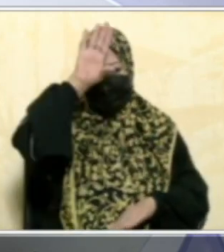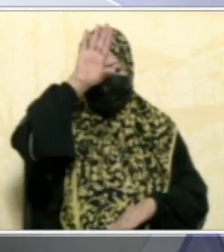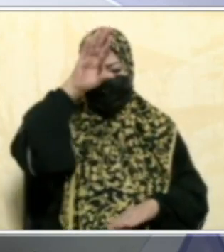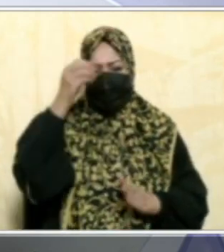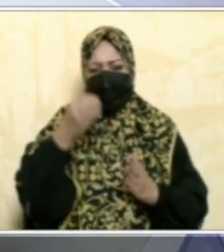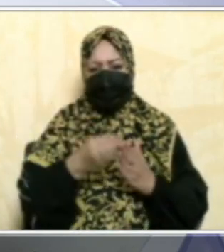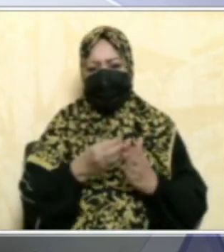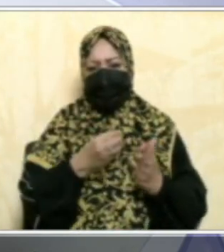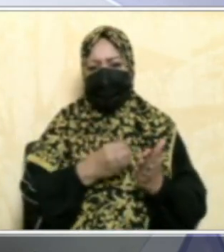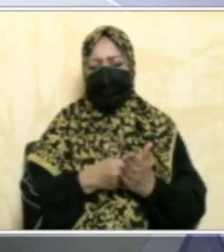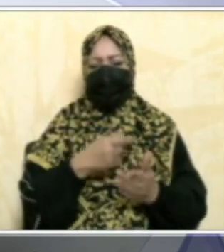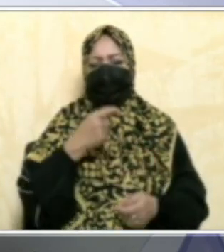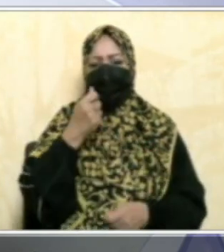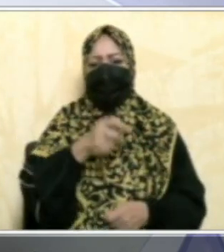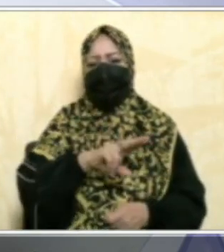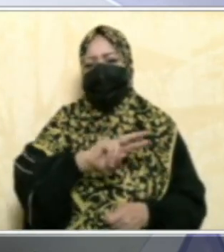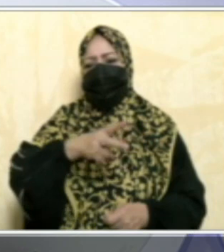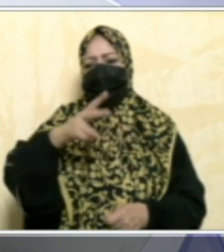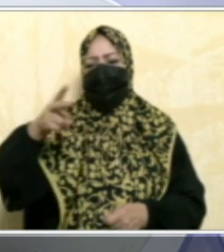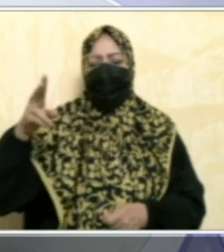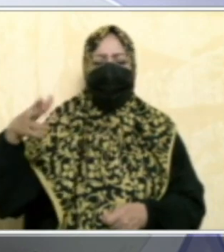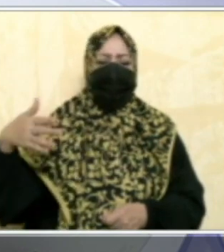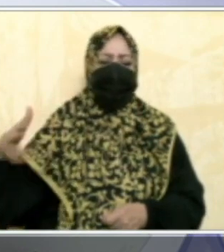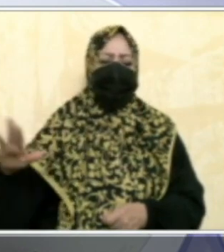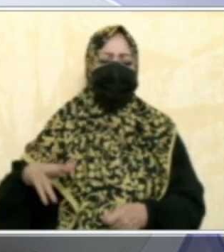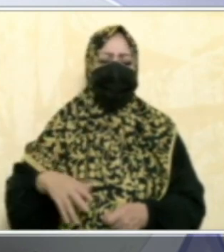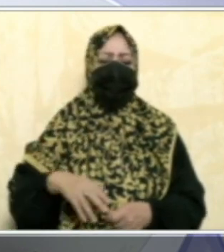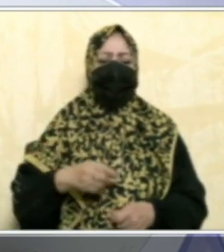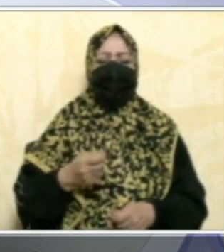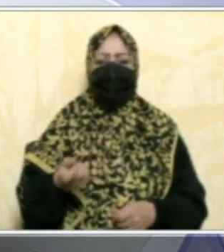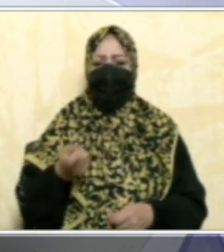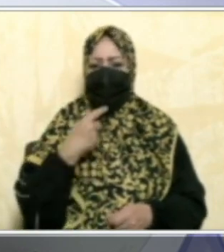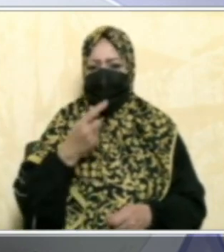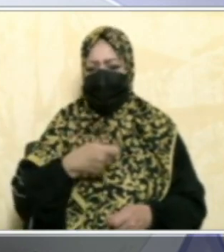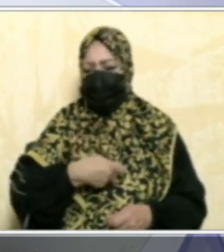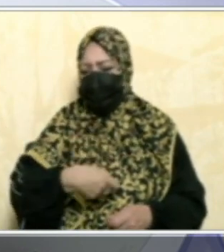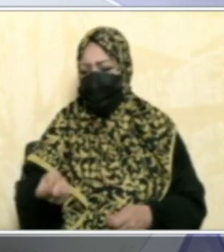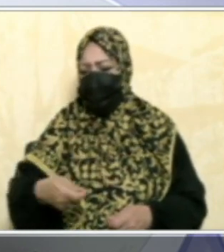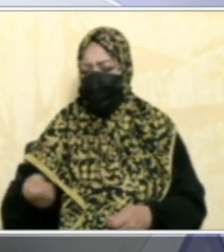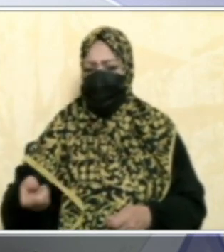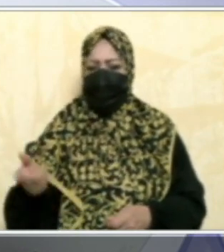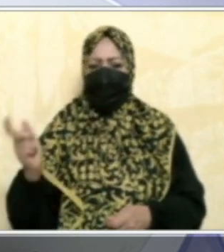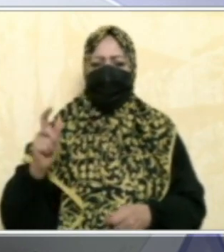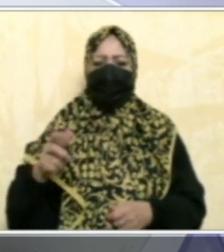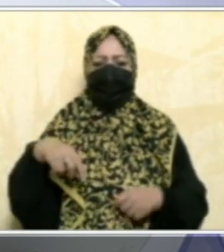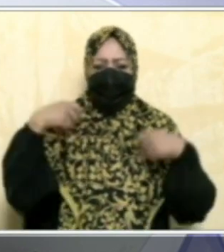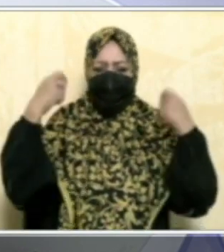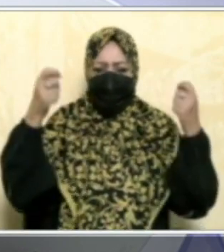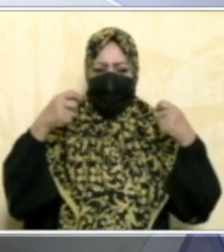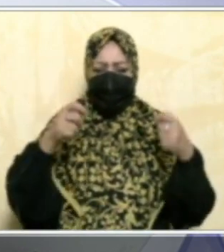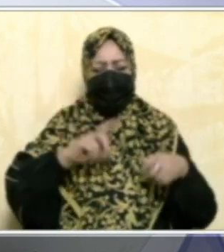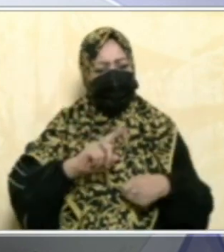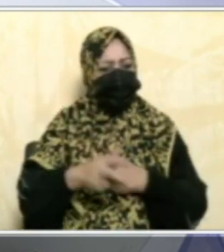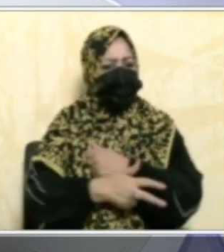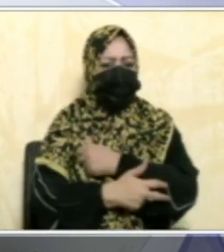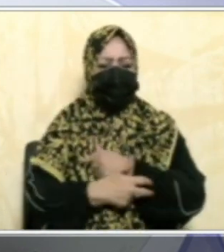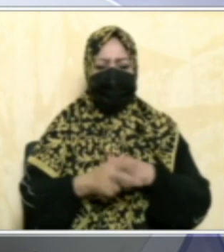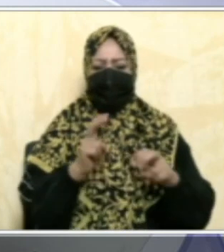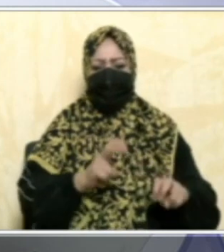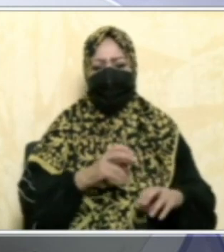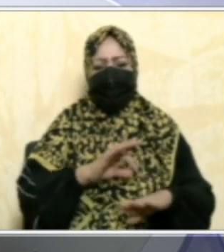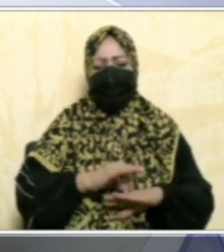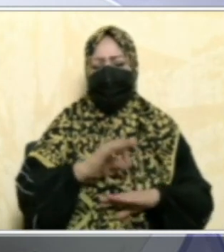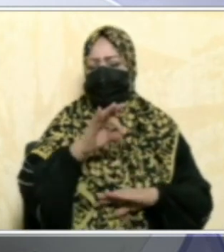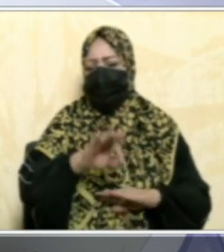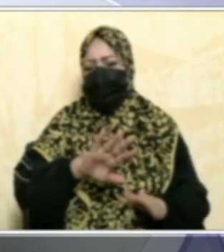زكاة الحبوب، زكاة الغنم، زكاة هذا لا يمنعها الدين، حتى عليك دين بتخرج الزكاة، لكن